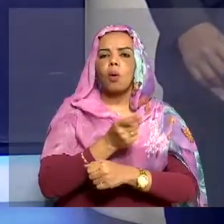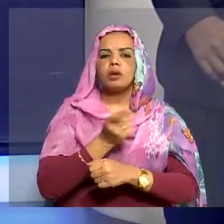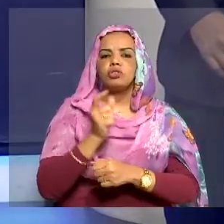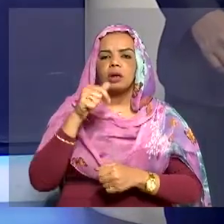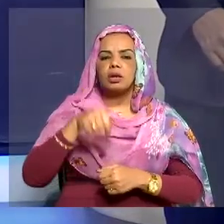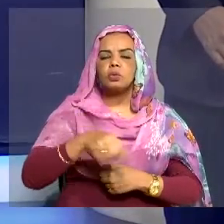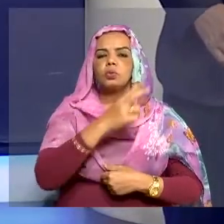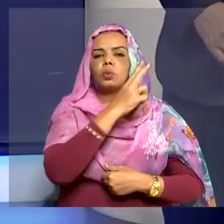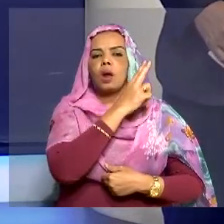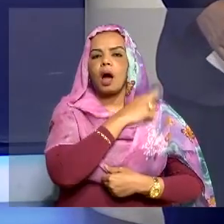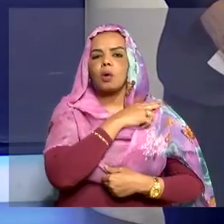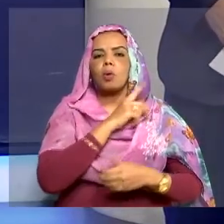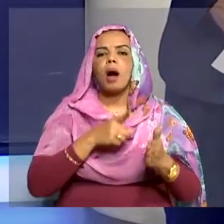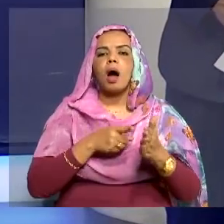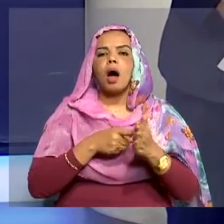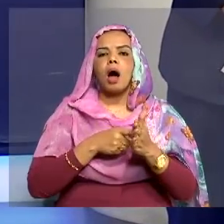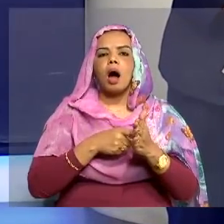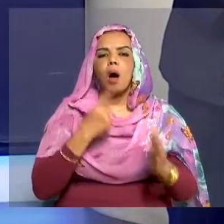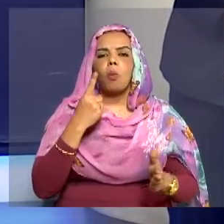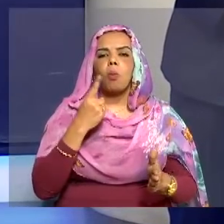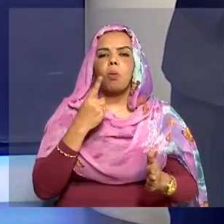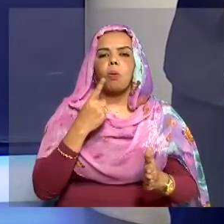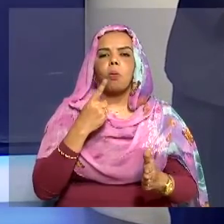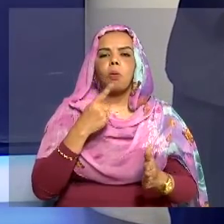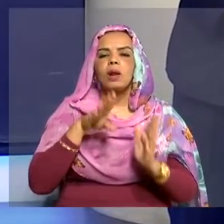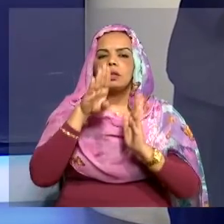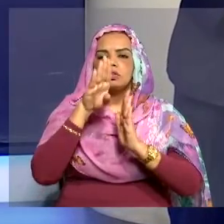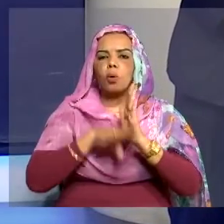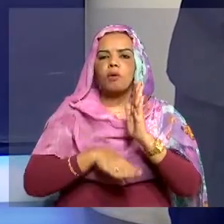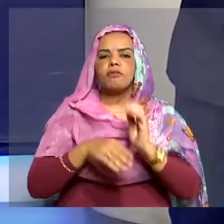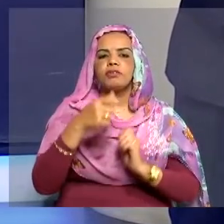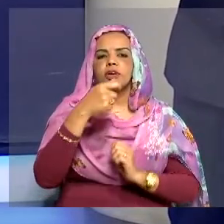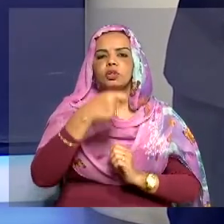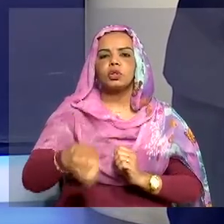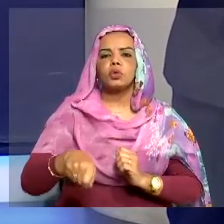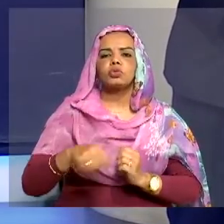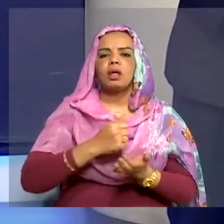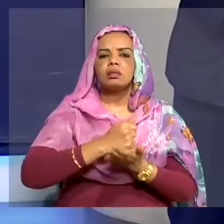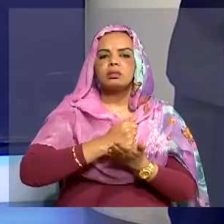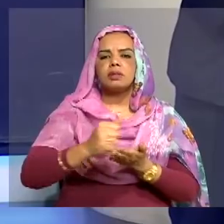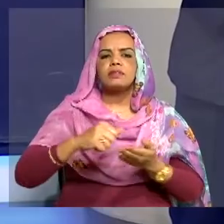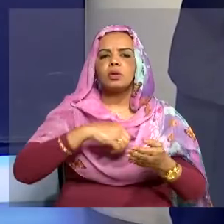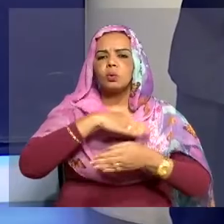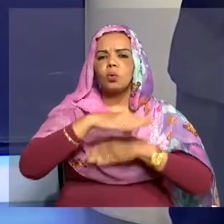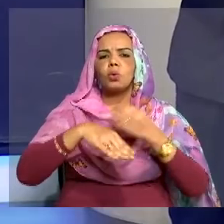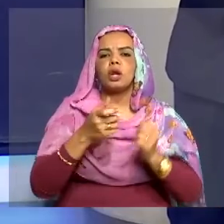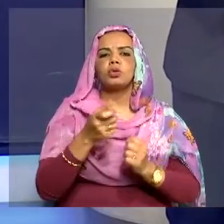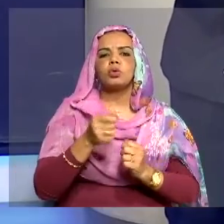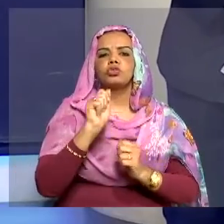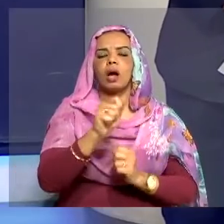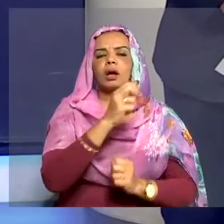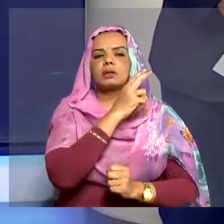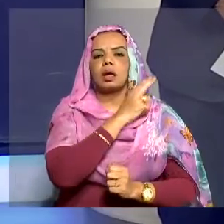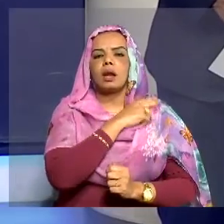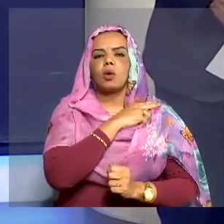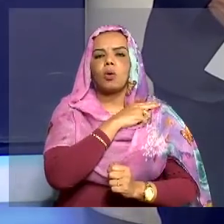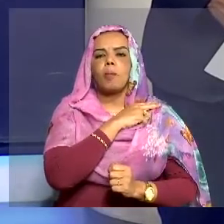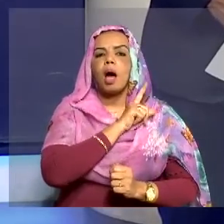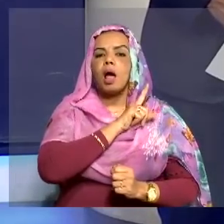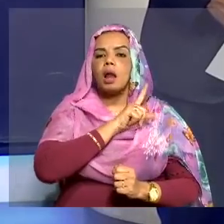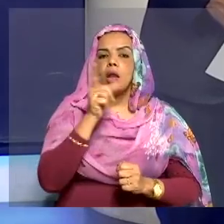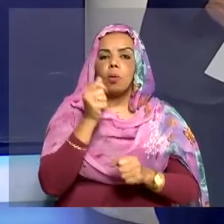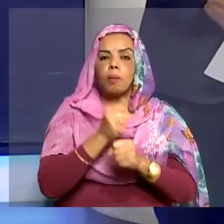الحكومة هي أول من تقتصد في إنفاقها وتزيل كل حواشي صرفها. بغير ذلك